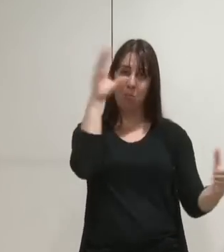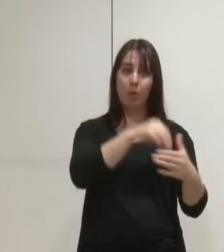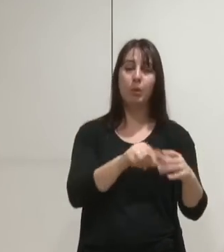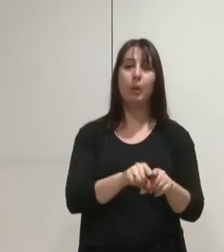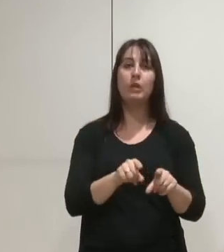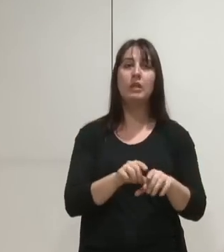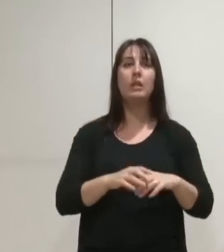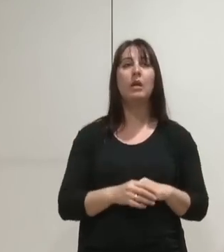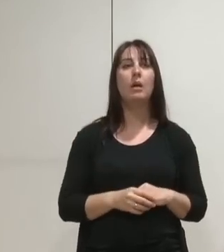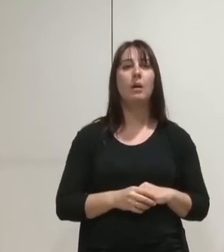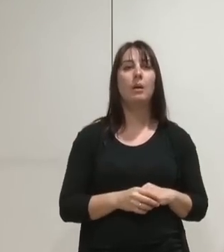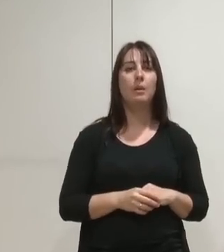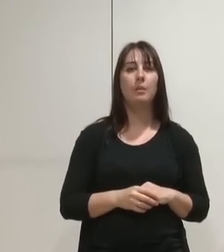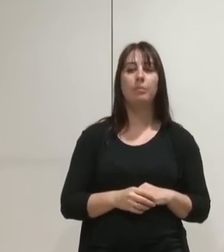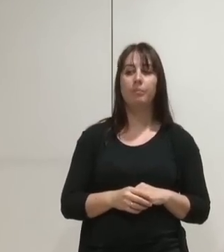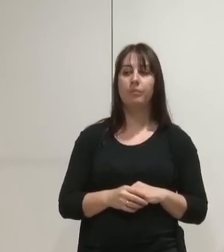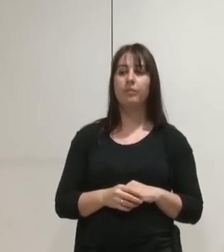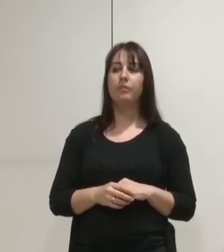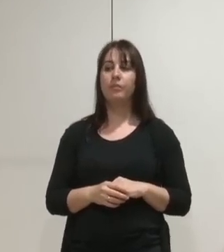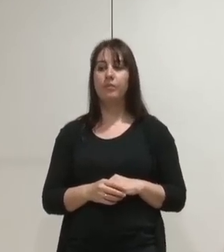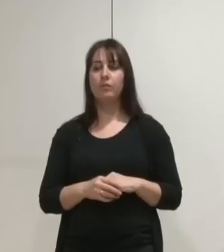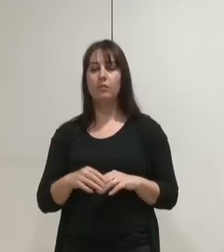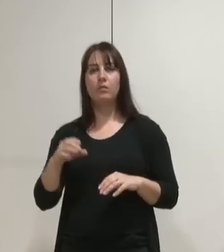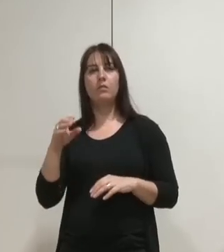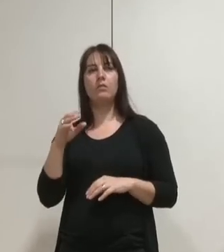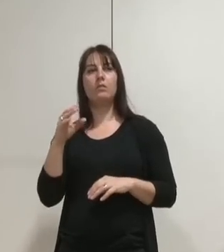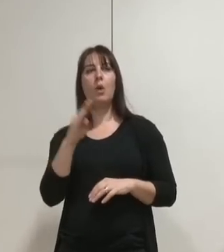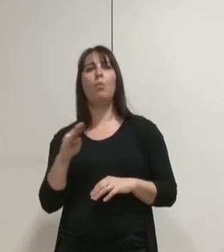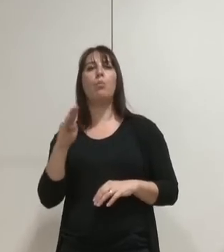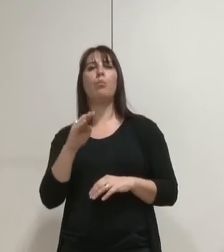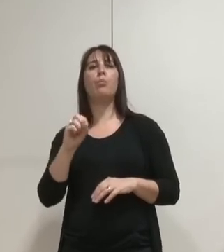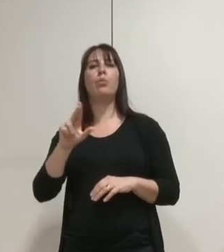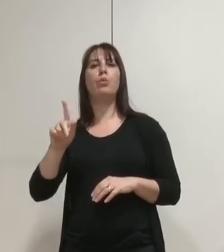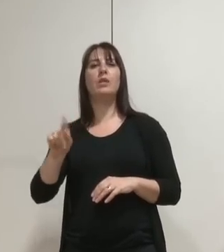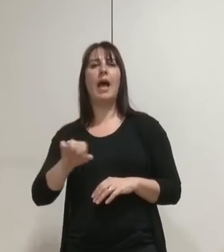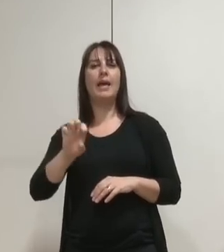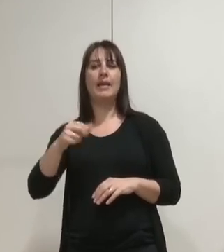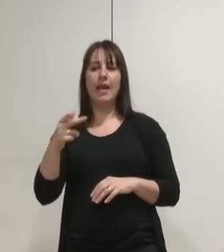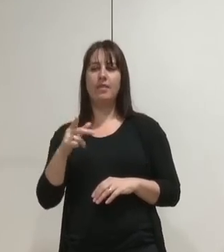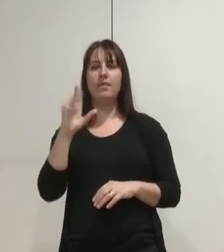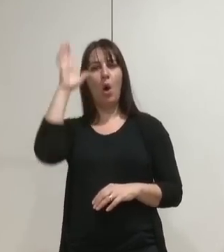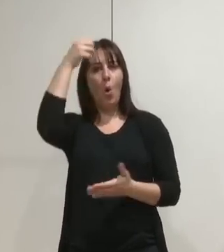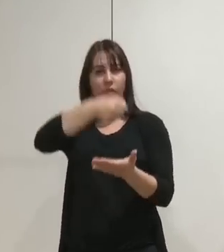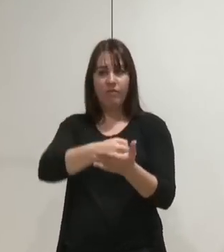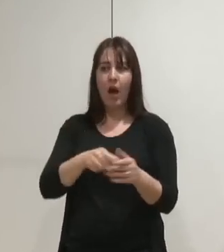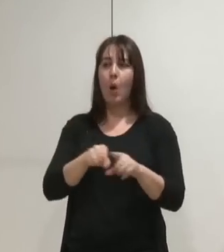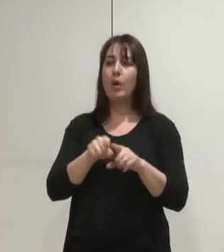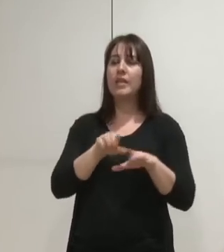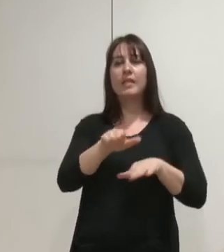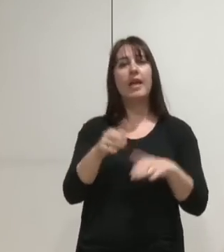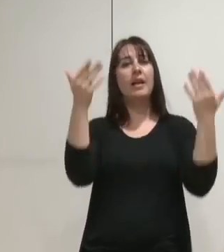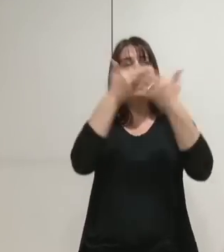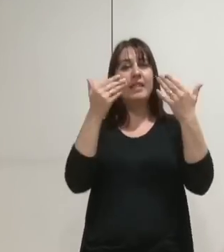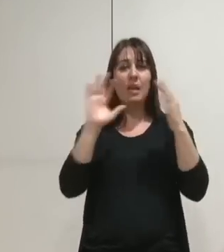Sadoc pourrait bousayen pourra en reparler aussi il y a des événements sportifs qui auront lieu probablement fin août le snowboard Garden les rencontres du Cinéma de